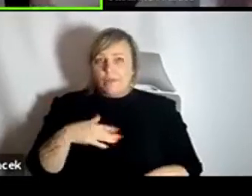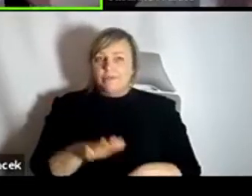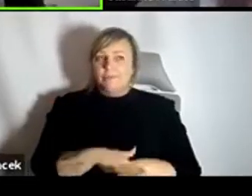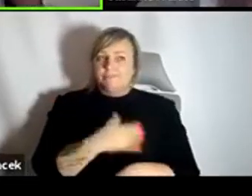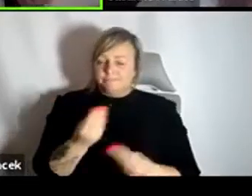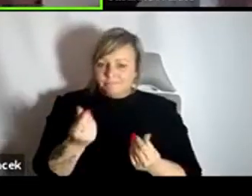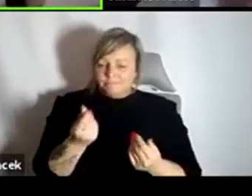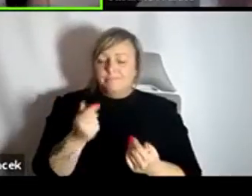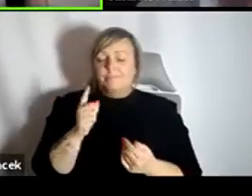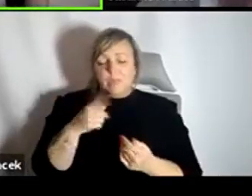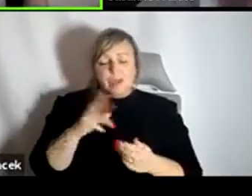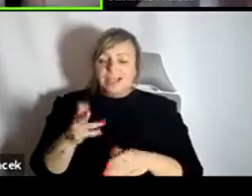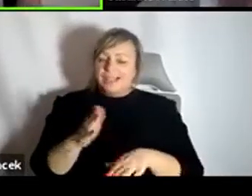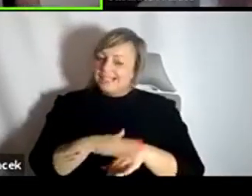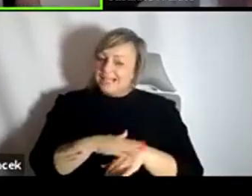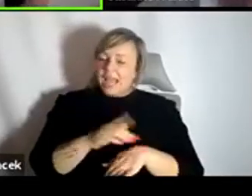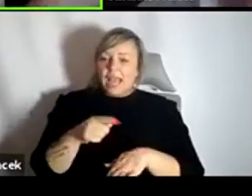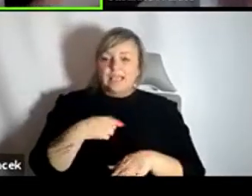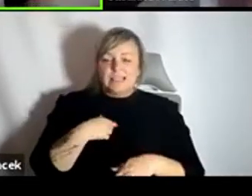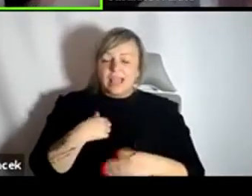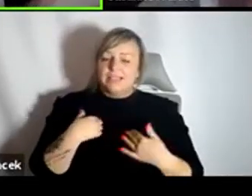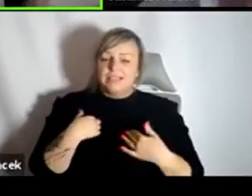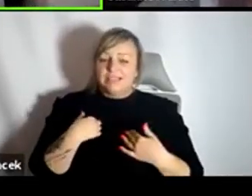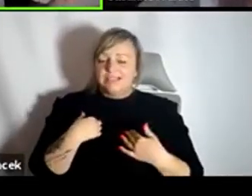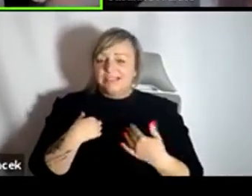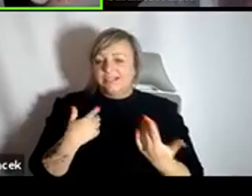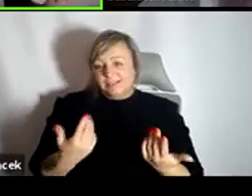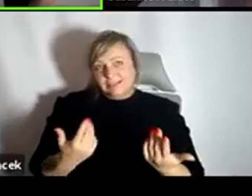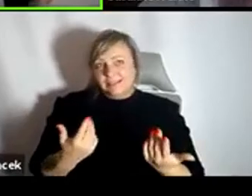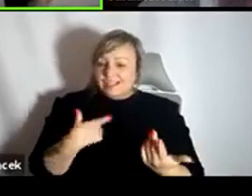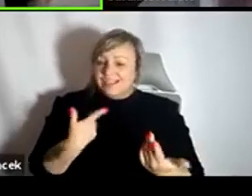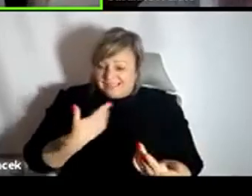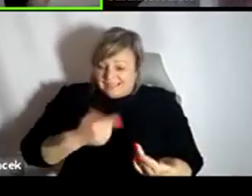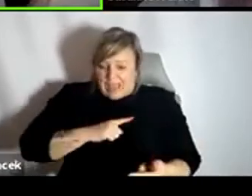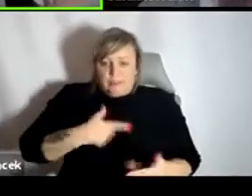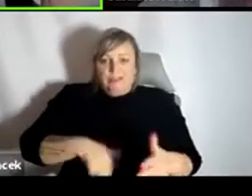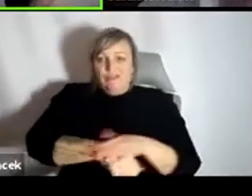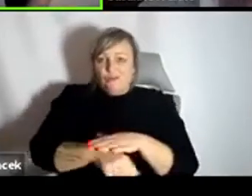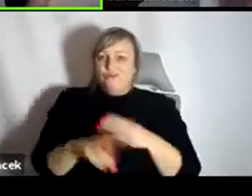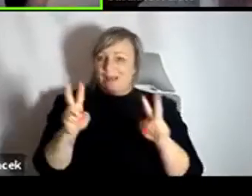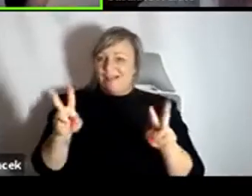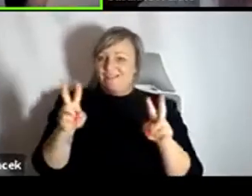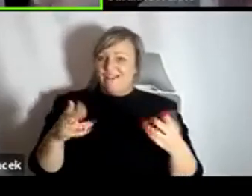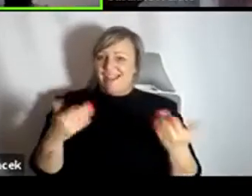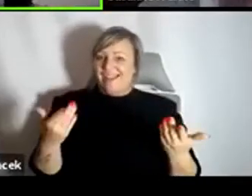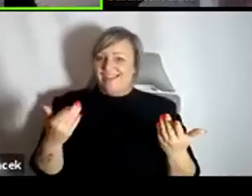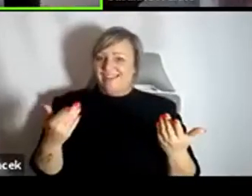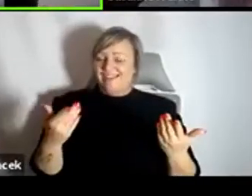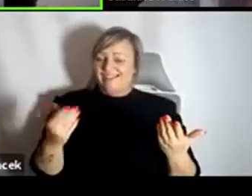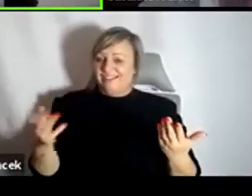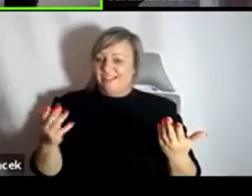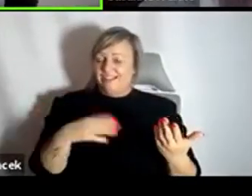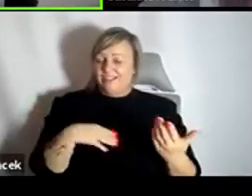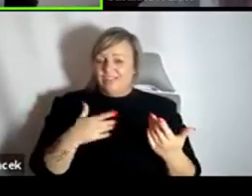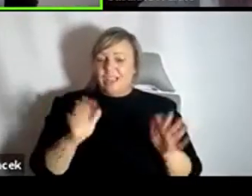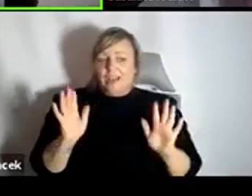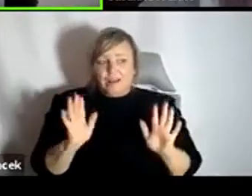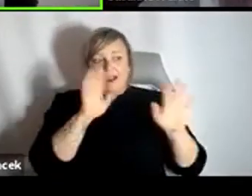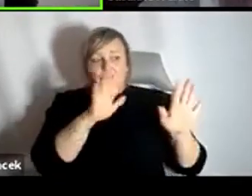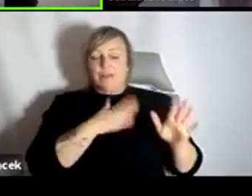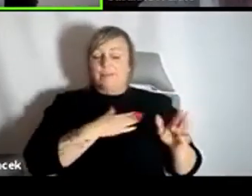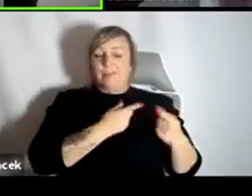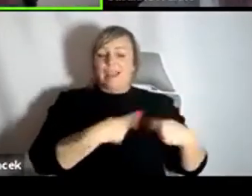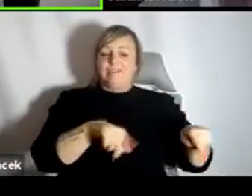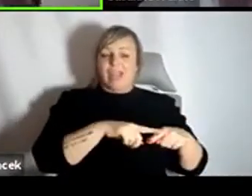gleichzeitig dann auch immer wieder, ja, das ist ja das Dilemma eines Fußballfans, ne? Du bist ja auch sozusagen super loyal deinem